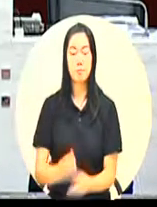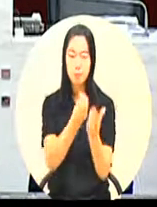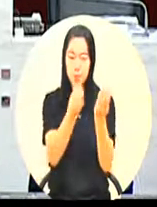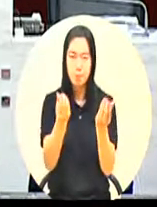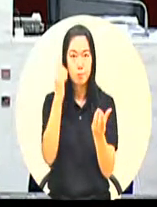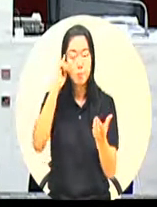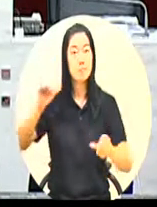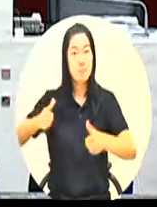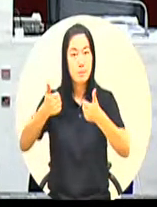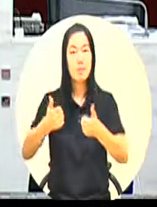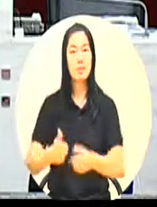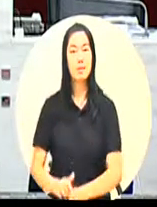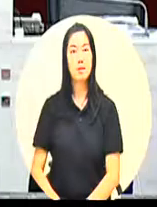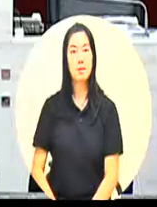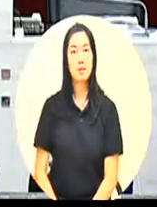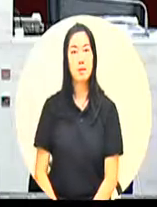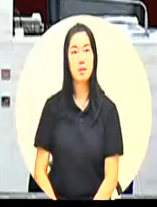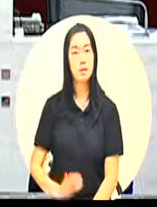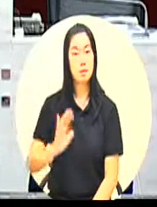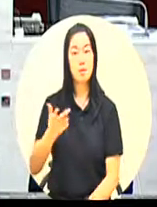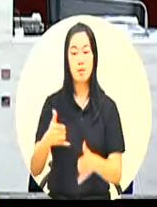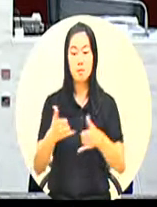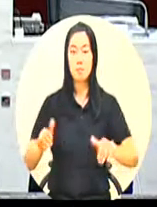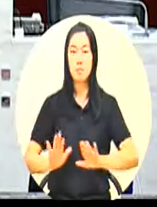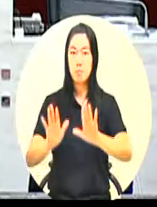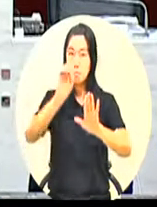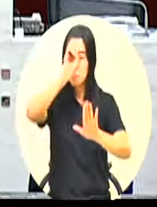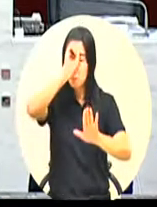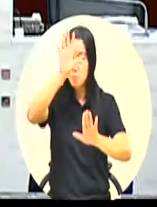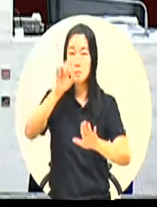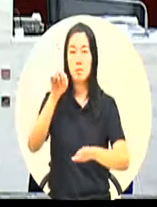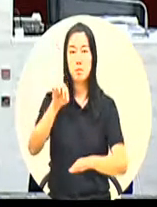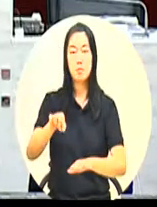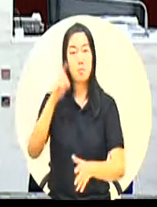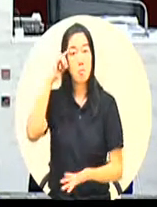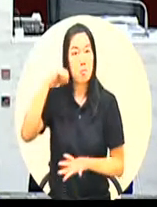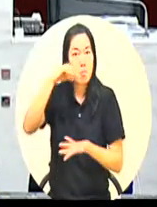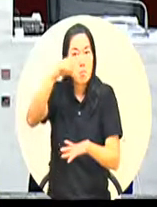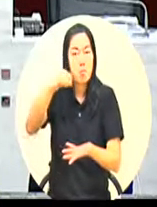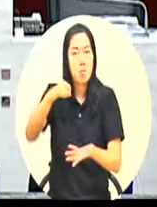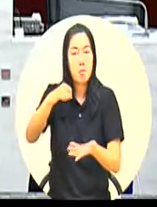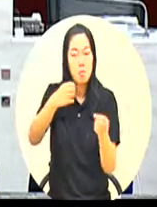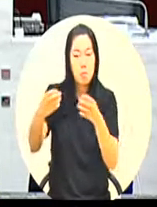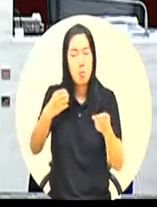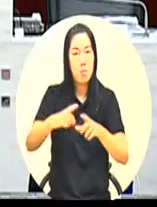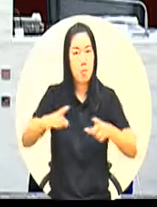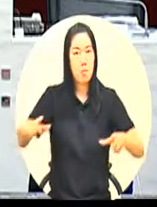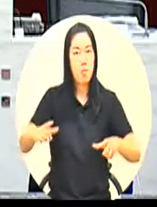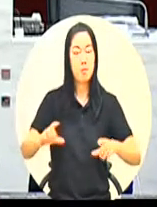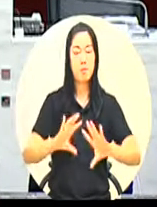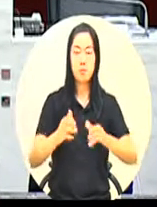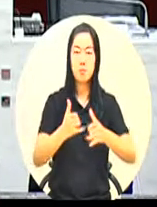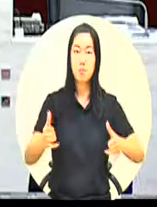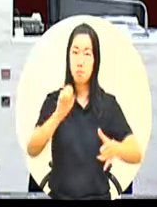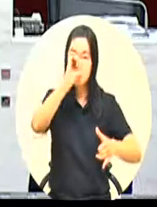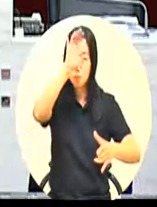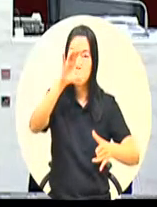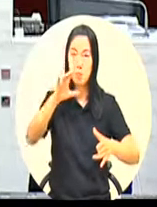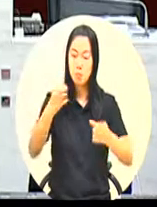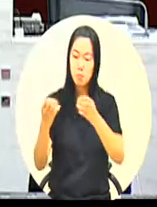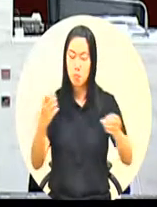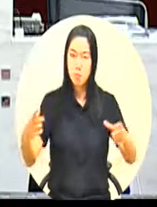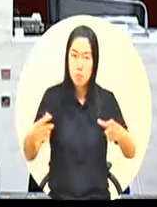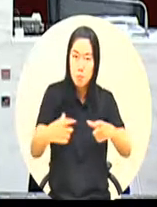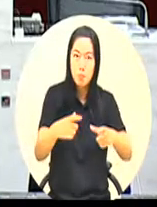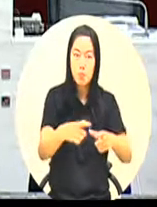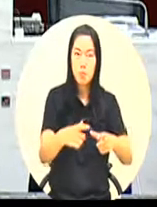集，但是民进党团的版本的范围比较大，国民党团的版本范围只仅限于